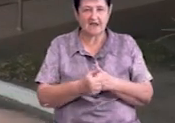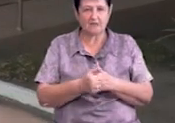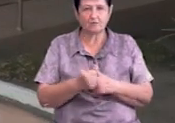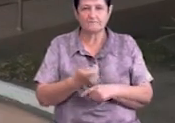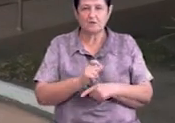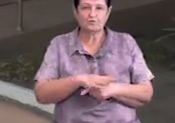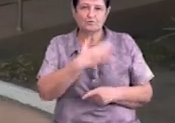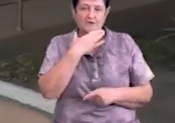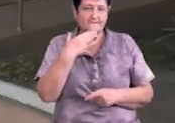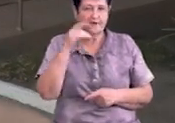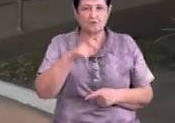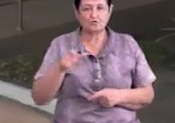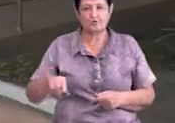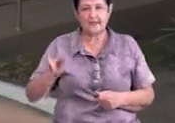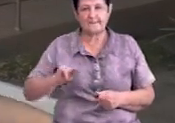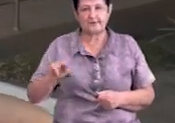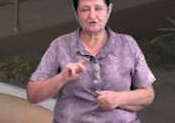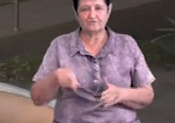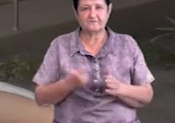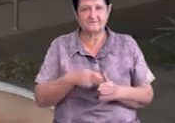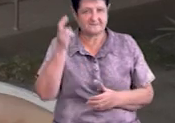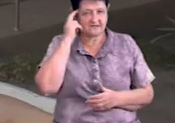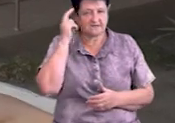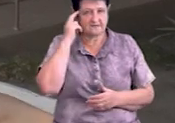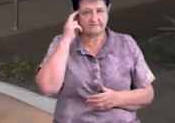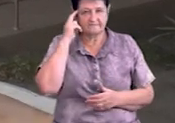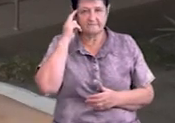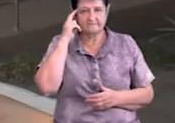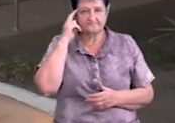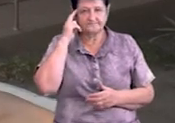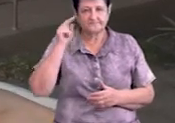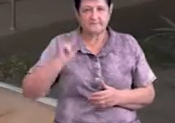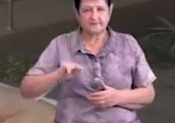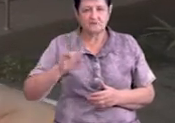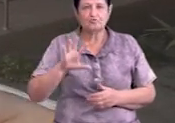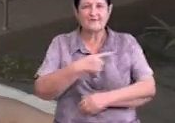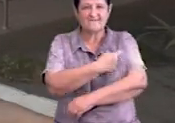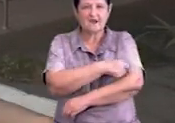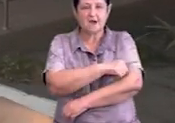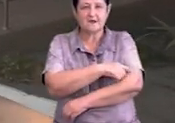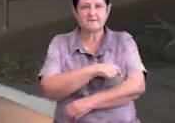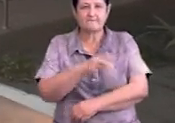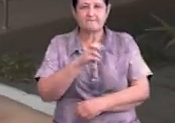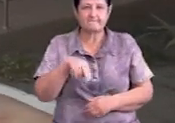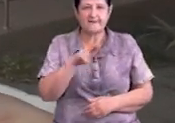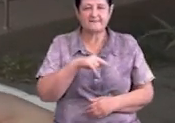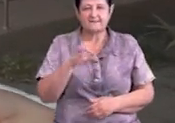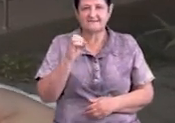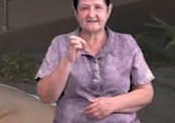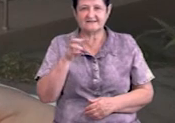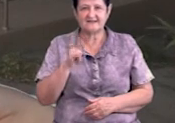багато людей працює в місті Києві, причому працюють в лікарнях, медсестри,